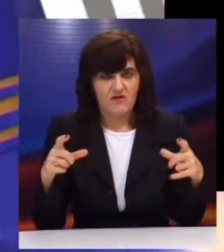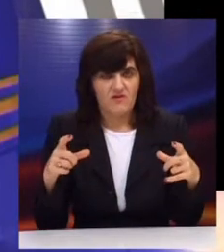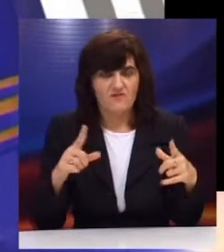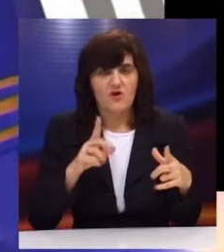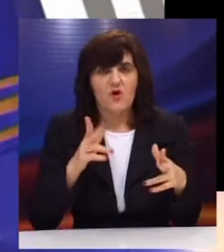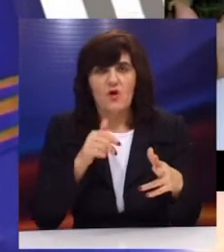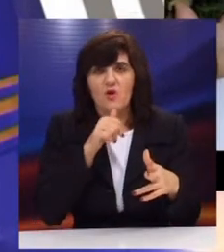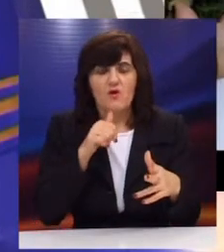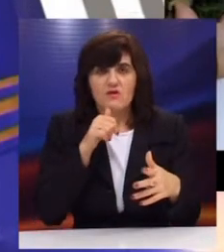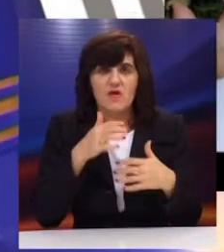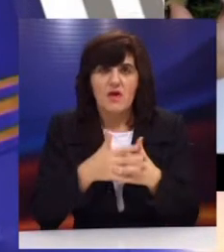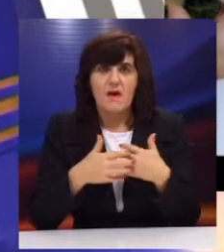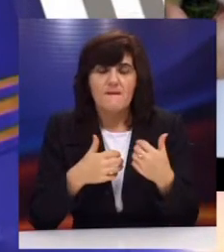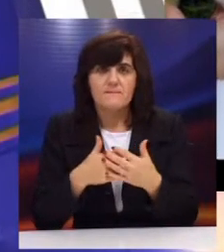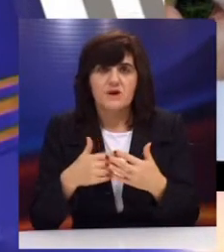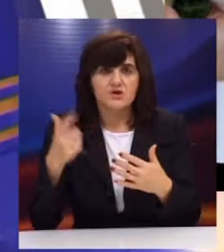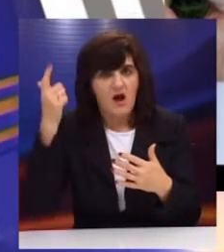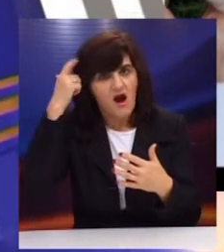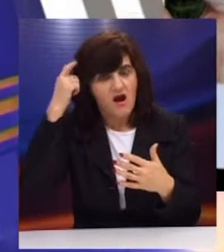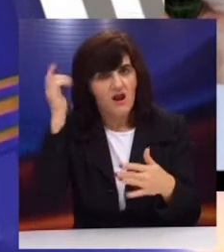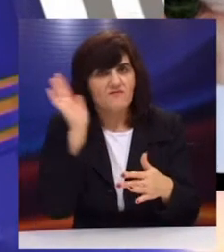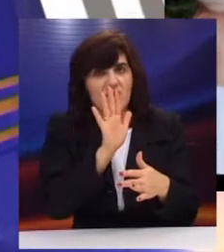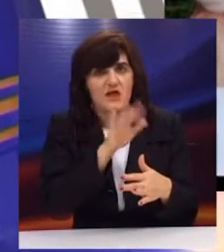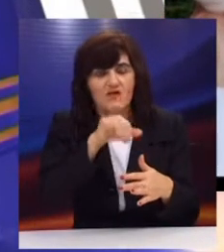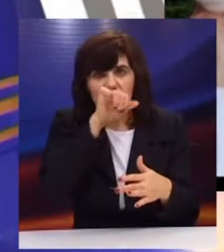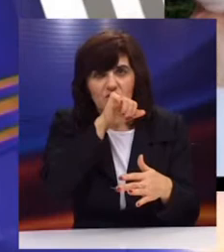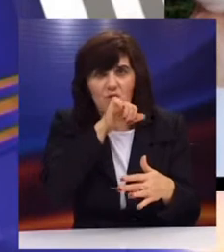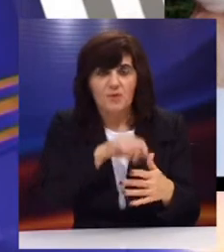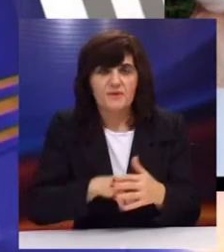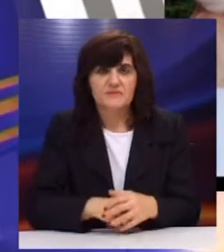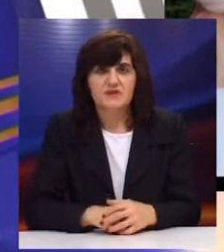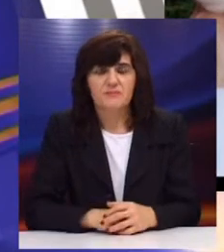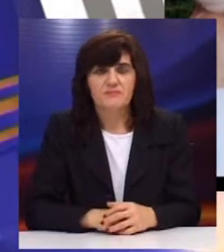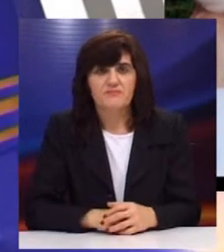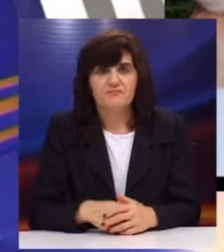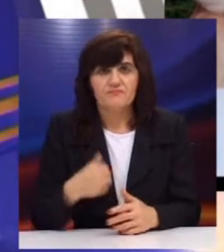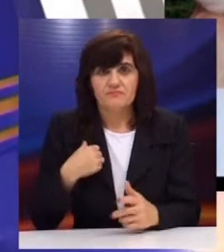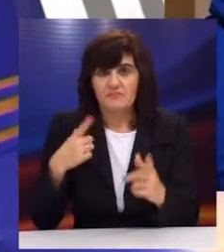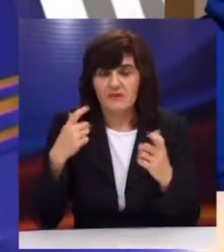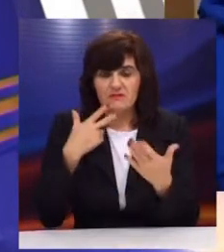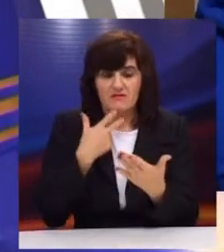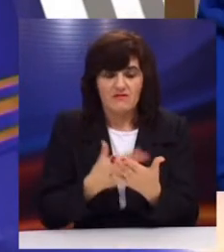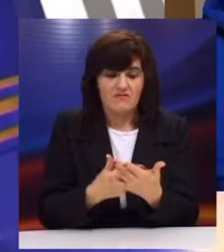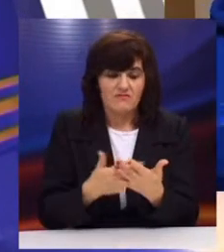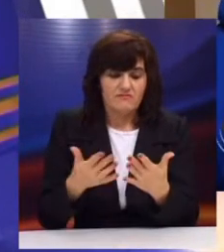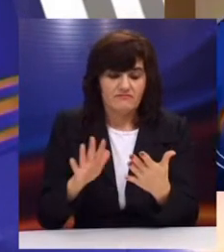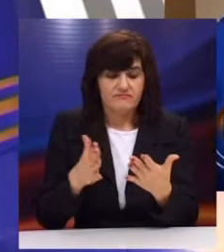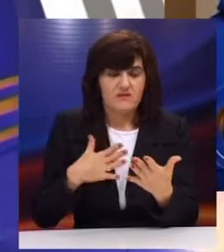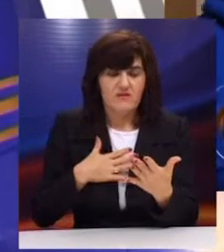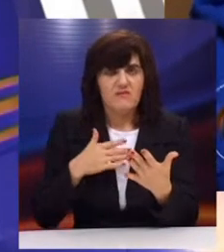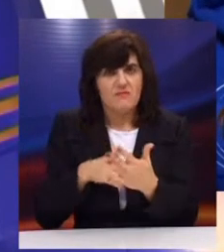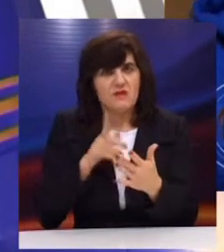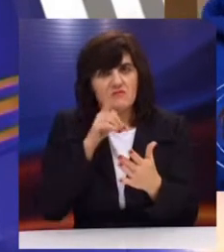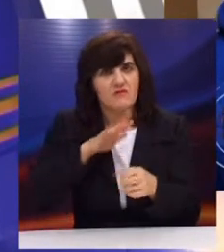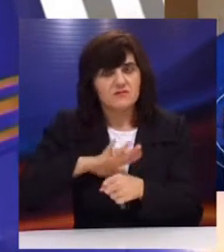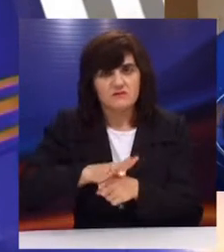Facebooku koliko je bila unakažena glava njegovog ljubimca. Po slikama smo pretpostavljali da je našla mačka, pošto je bila toliko